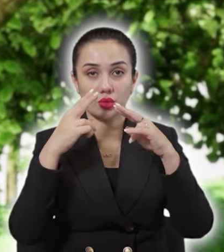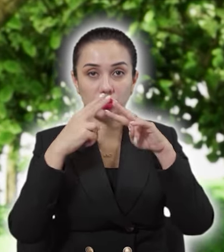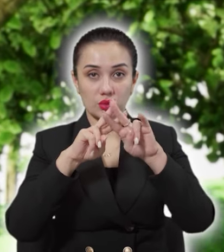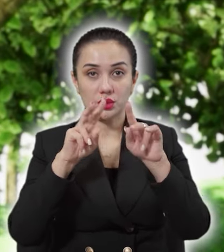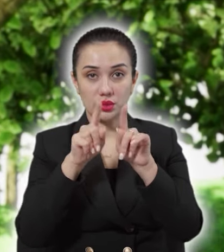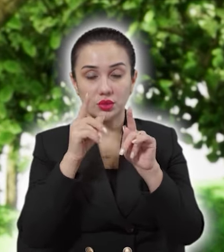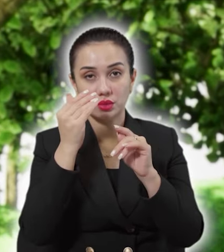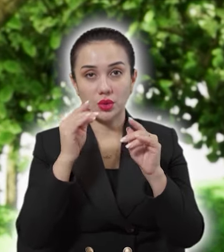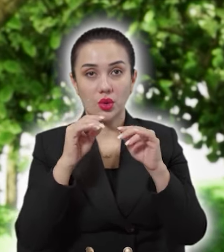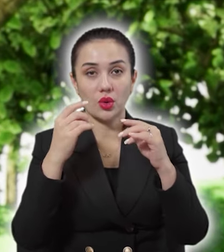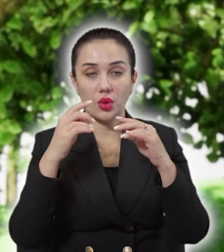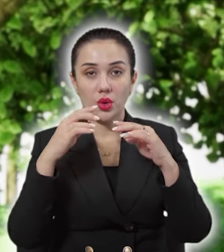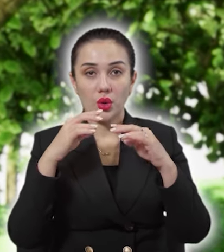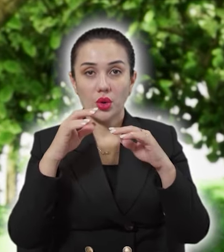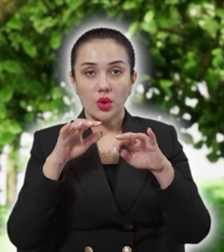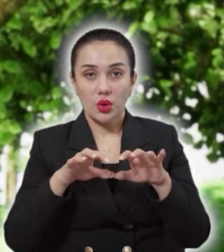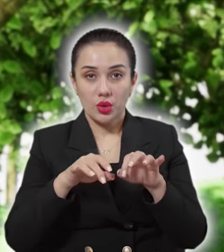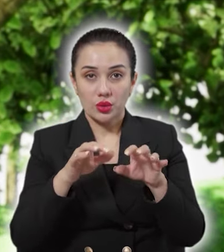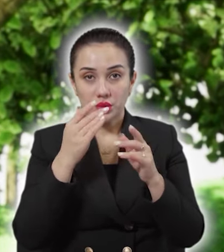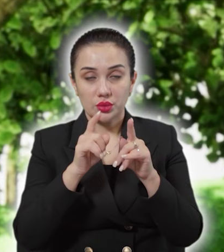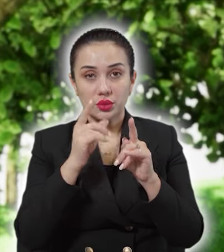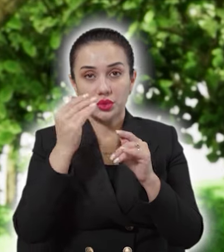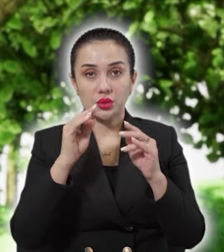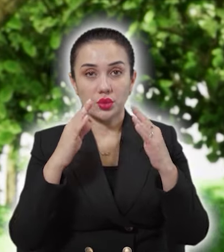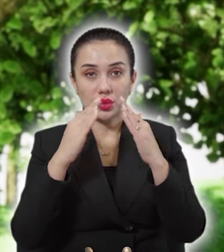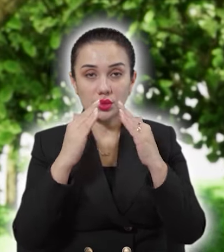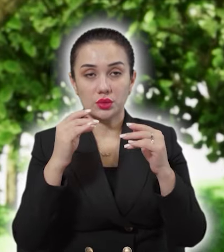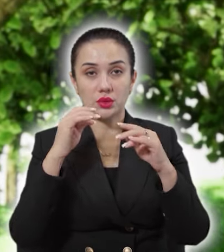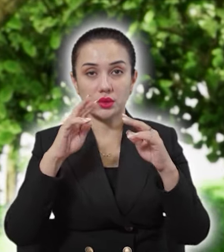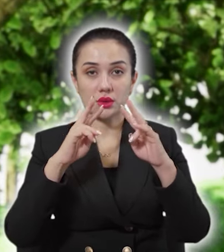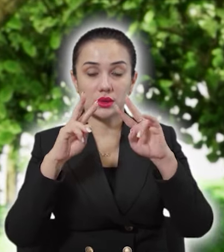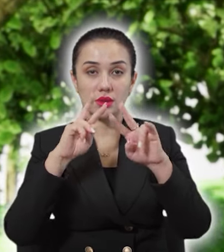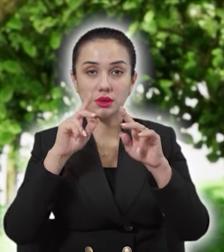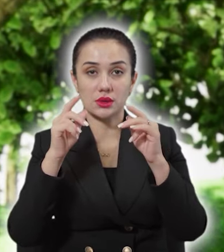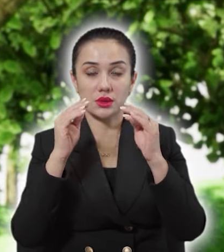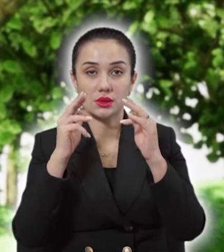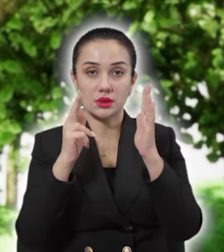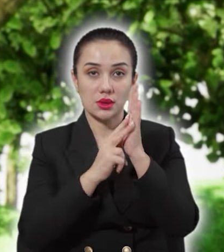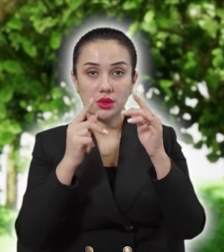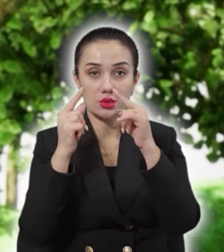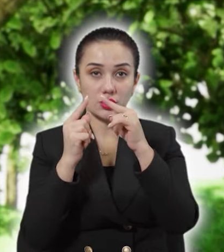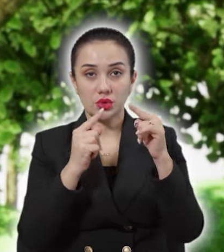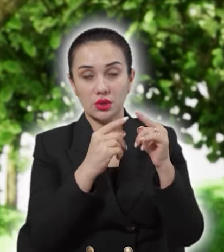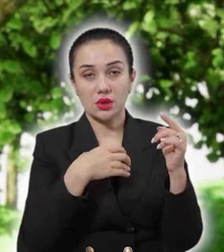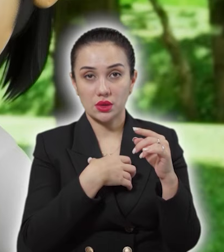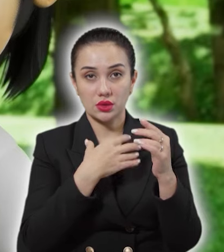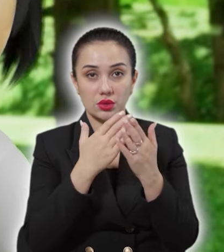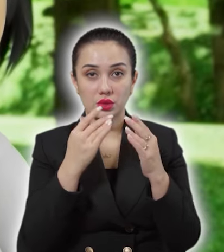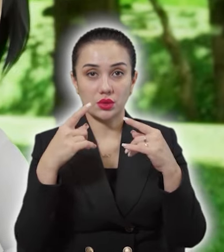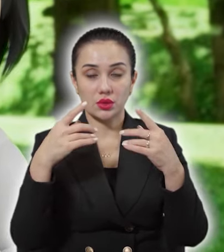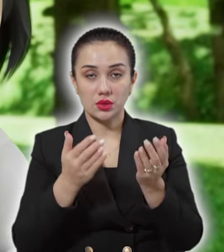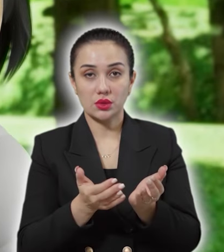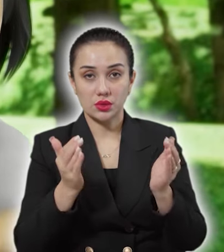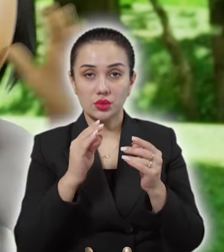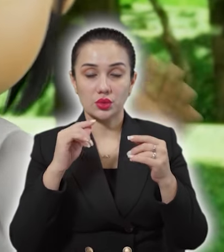Xuddi o'rgimchak uyasiga o'xshab. So'ngra bittadan novda olib, 8 burchakli asosda to'qib chiqish kerak.